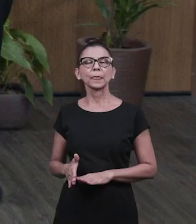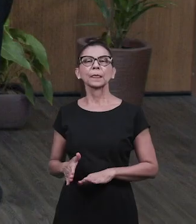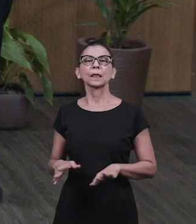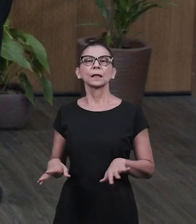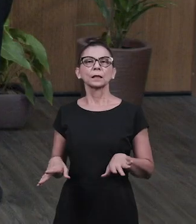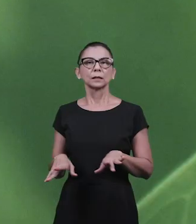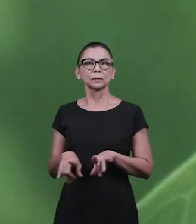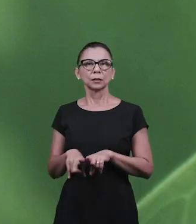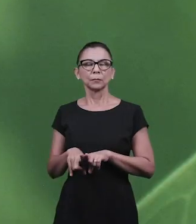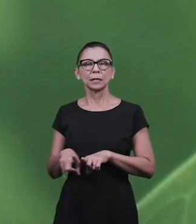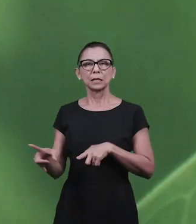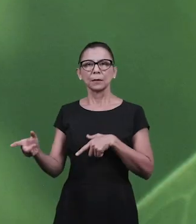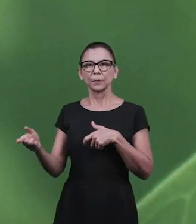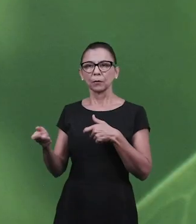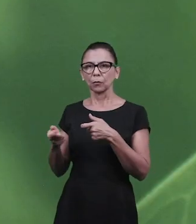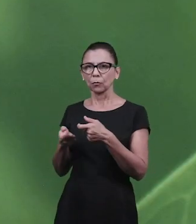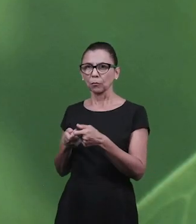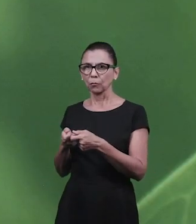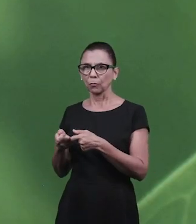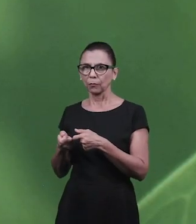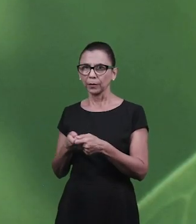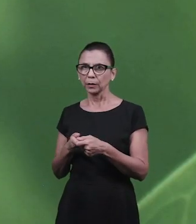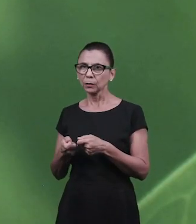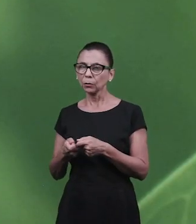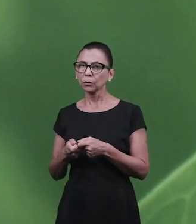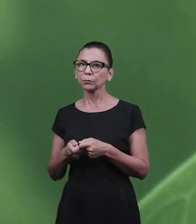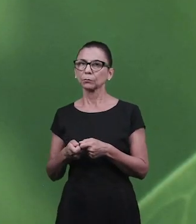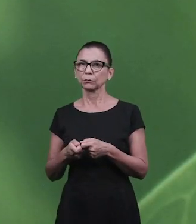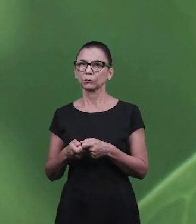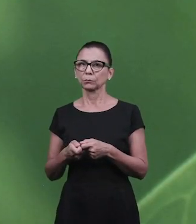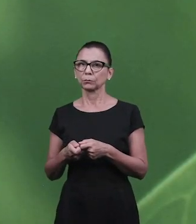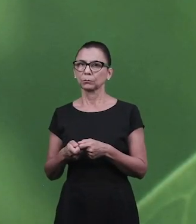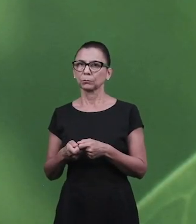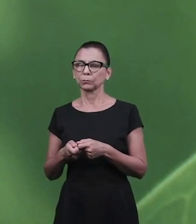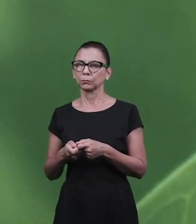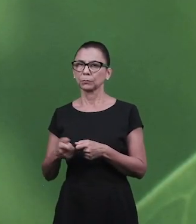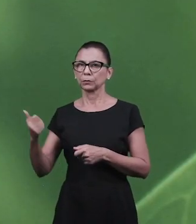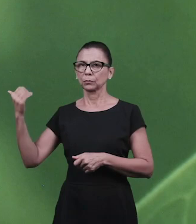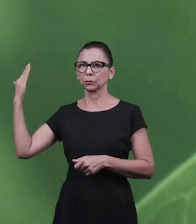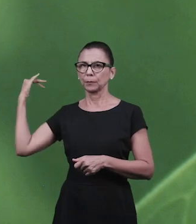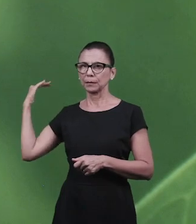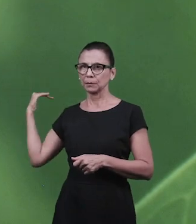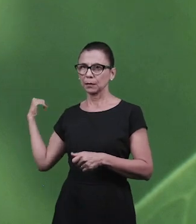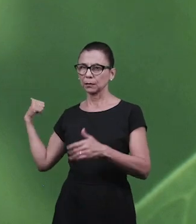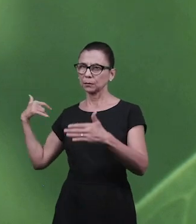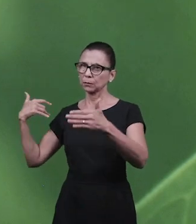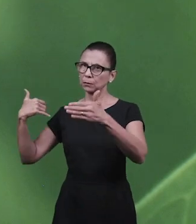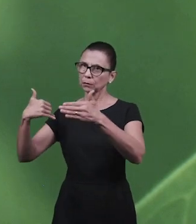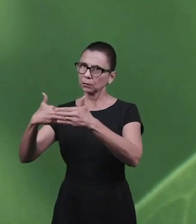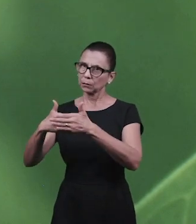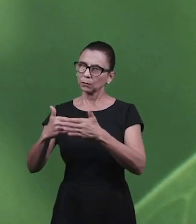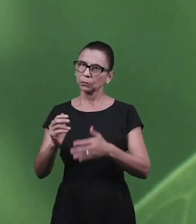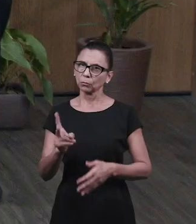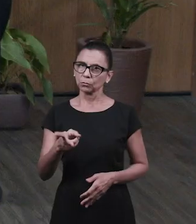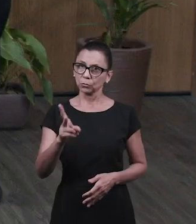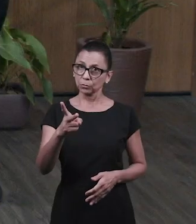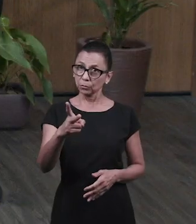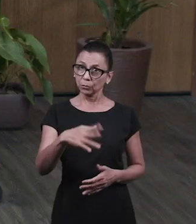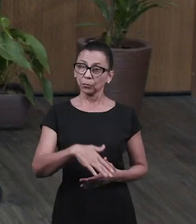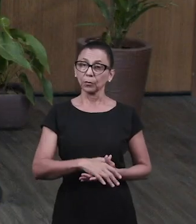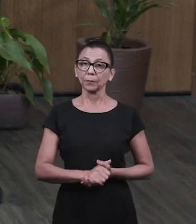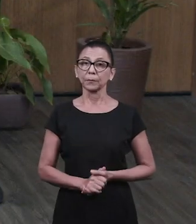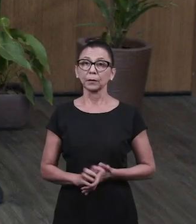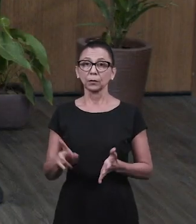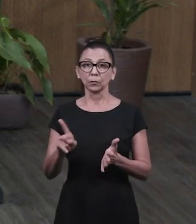gouverne dans ces jours et jusqu'à nos jours. Gloire à Jésus. Et